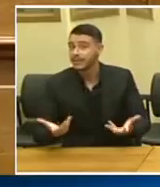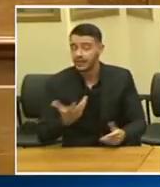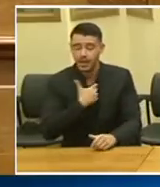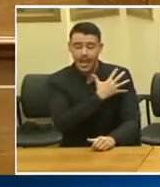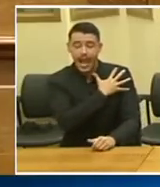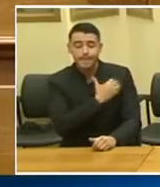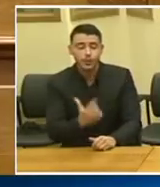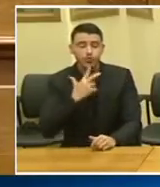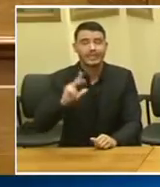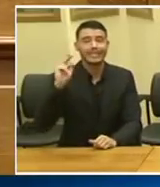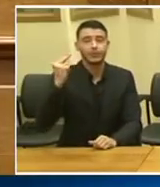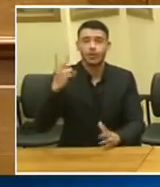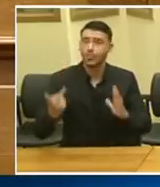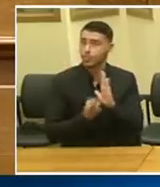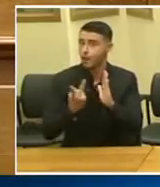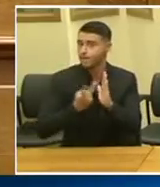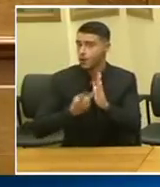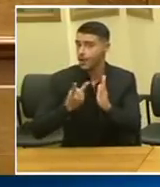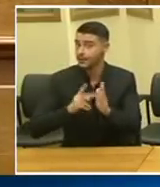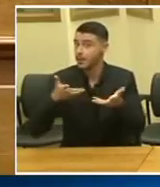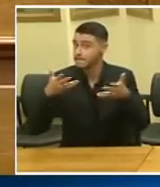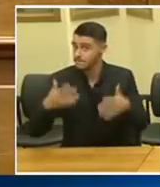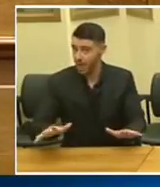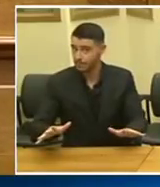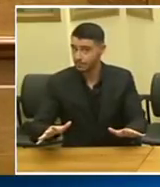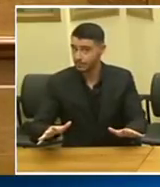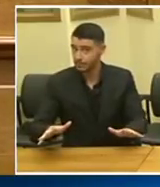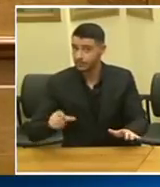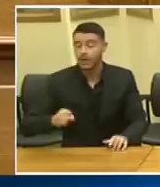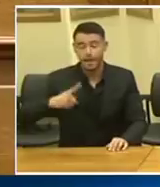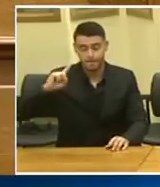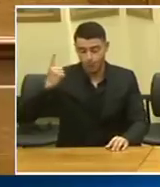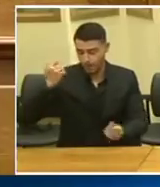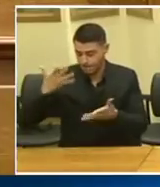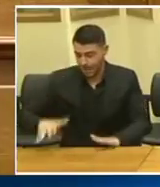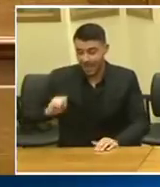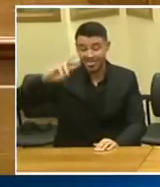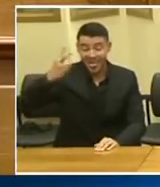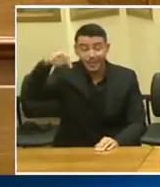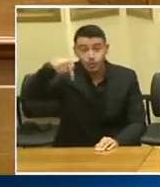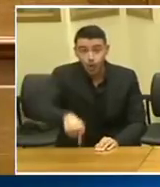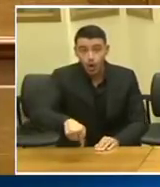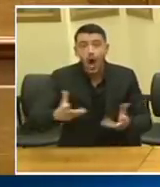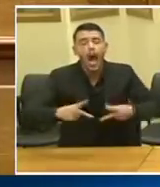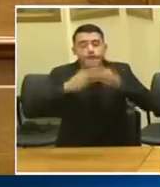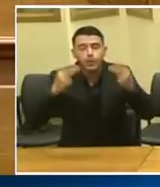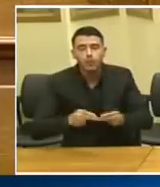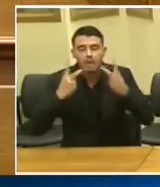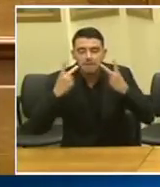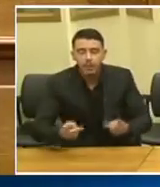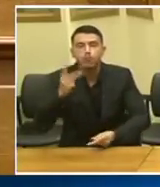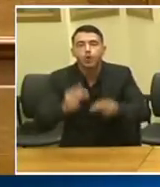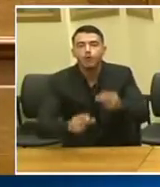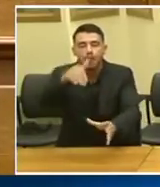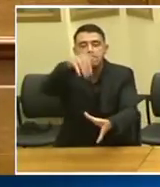φορές. Αυτή είναι η πρώτη μάχη που κρίθηκε. Και η δεύτερη μάχη είναι η μάχη η εσωκομματική σας. Διότι ο κύριος